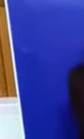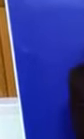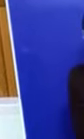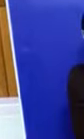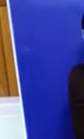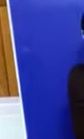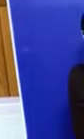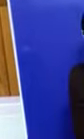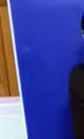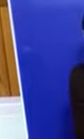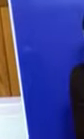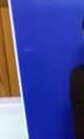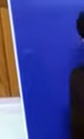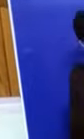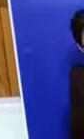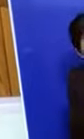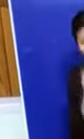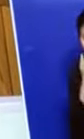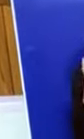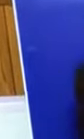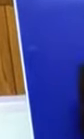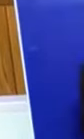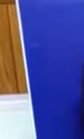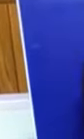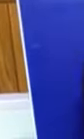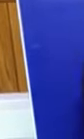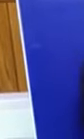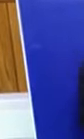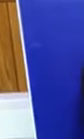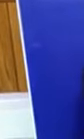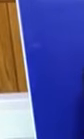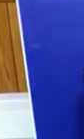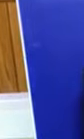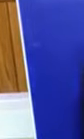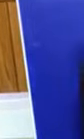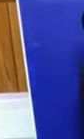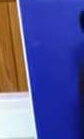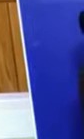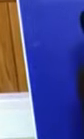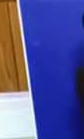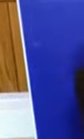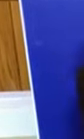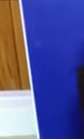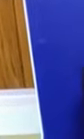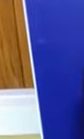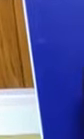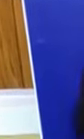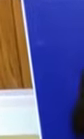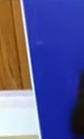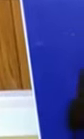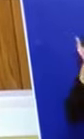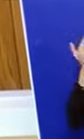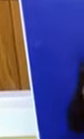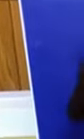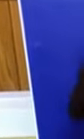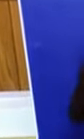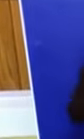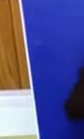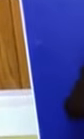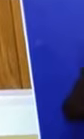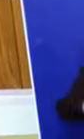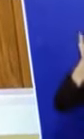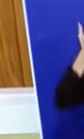อบตรงนี้เพราะผมระมัดระวังนะครับอย่างที่สุดในการทำงานนะผมเป็นผู้กำหนดนโยบายผมเป็นผู้แสดงวิ